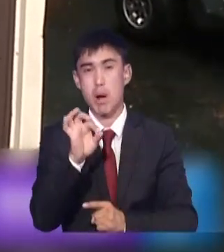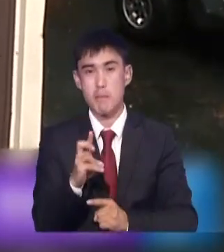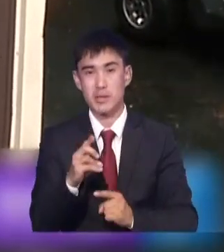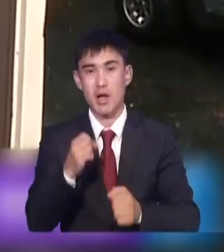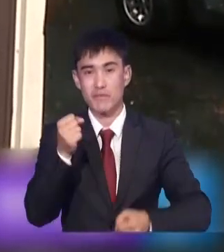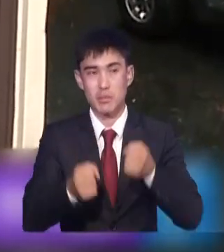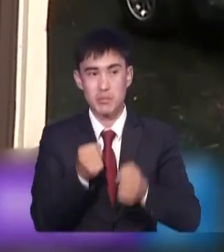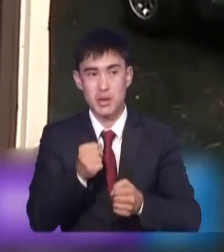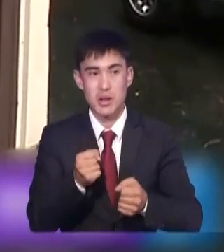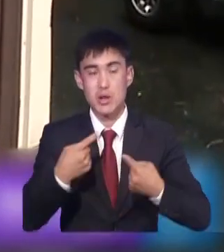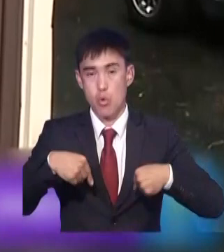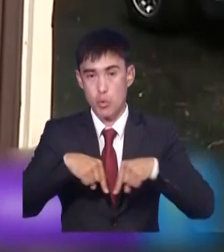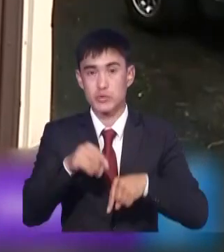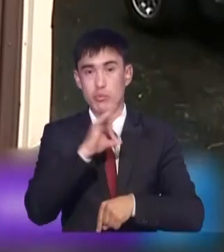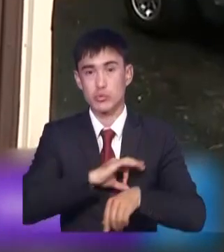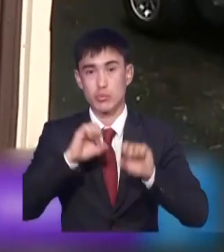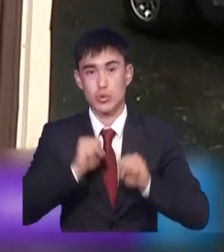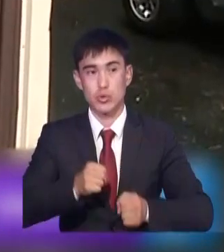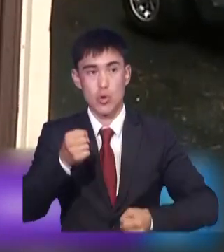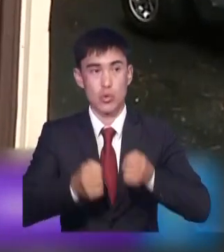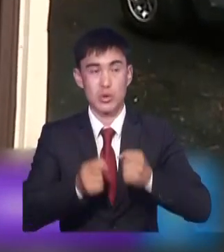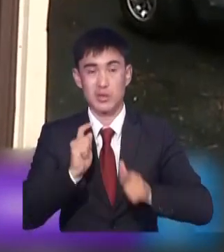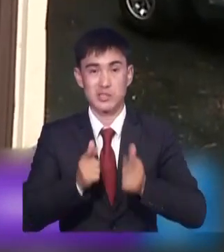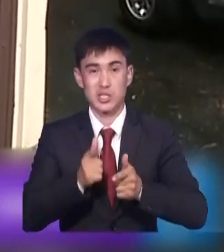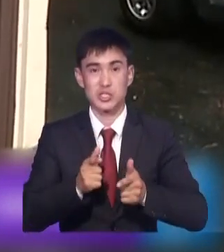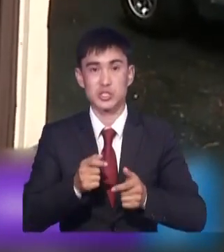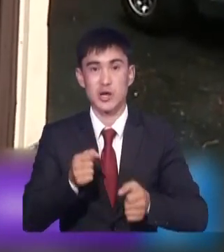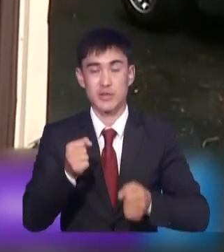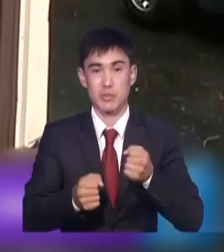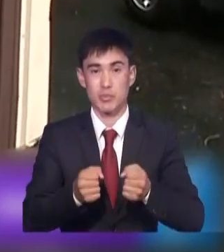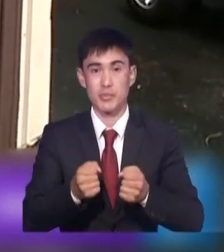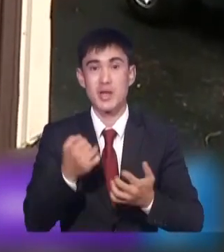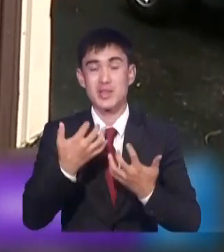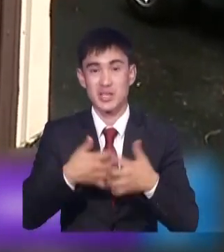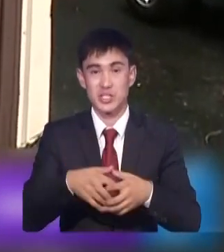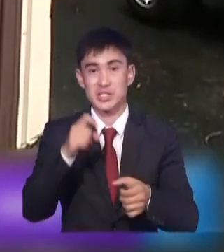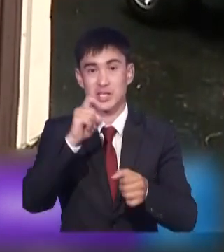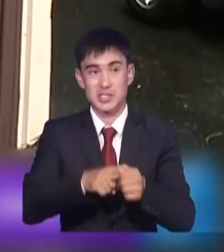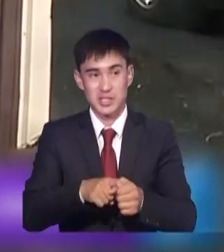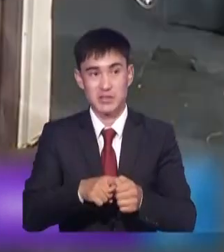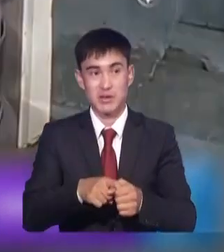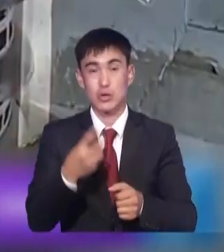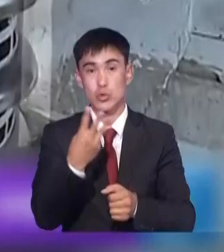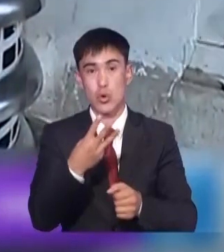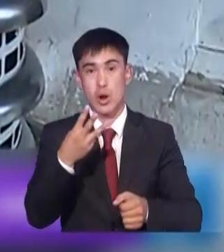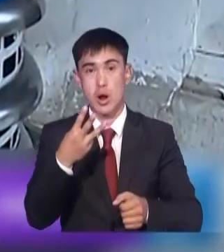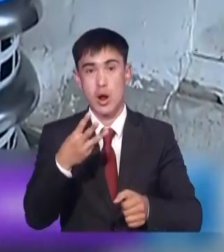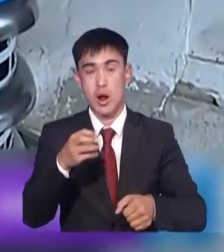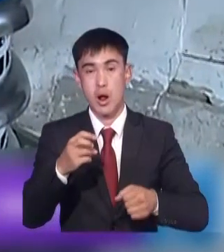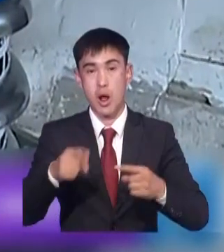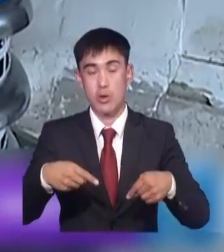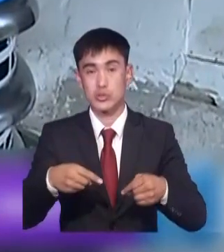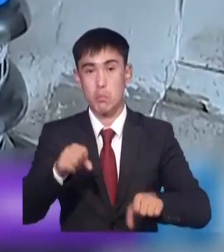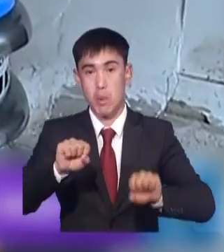абсолютно легален для дорог общего пользования. Рулится как настоящий бамперный автомобиль, поскольку технически зарегистрирован как трехколесный мотоцикл.